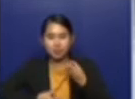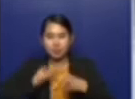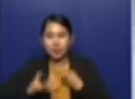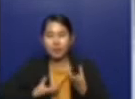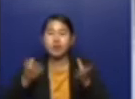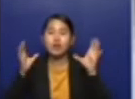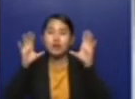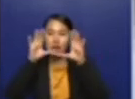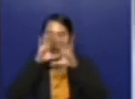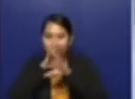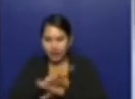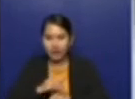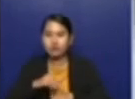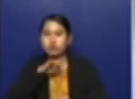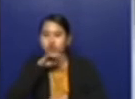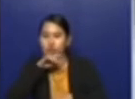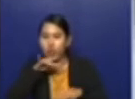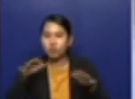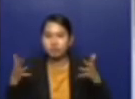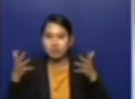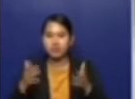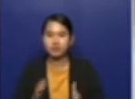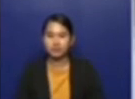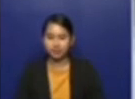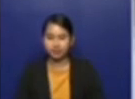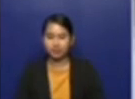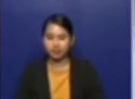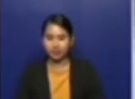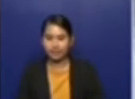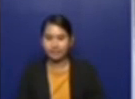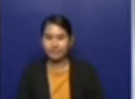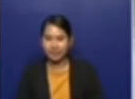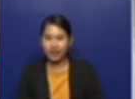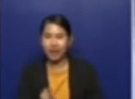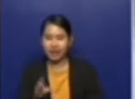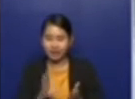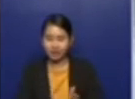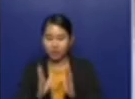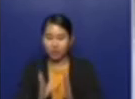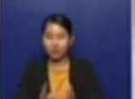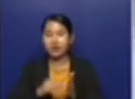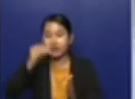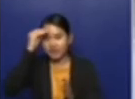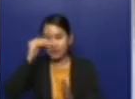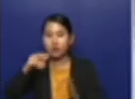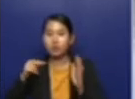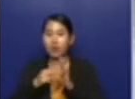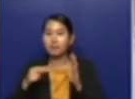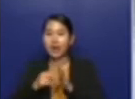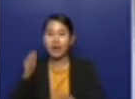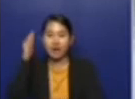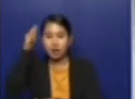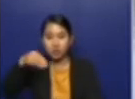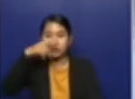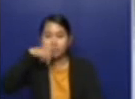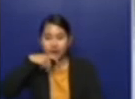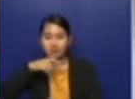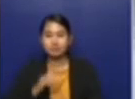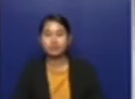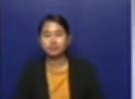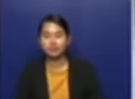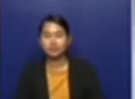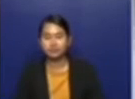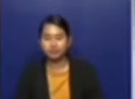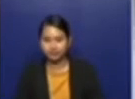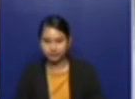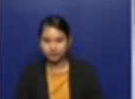ริสุทธิ์นิสิตนักศึกษาเหล่านั้นย่อมเป็นความหวังของประเทศชาติในอนาคตเพราะฉะนั้น